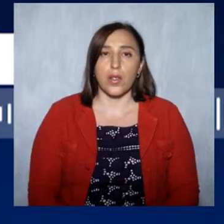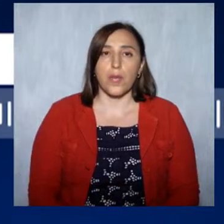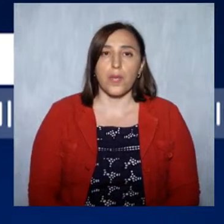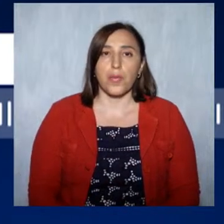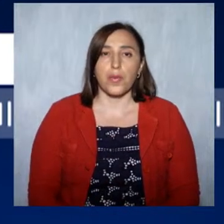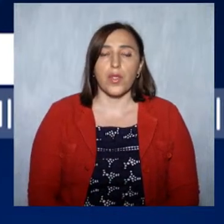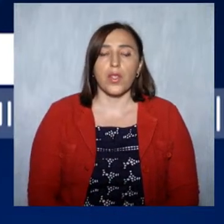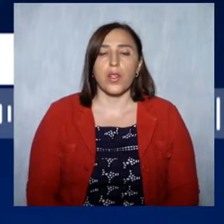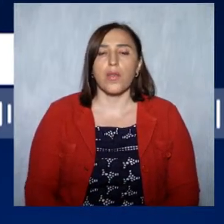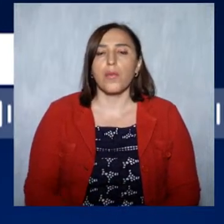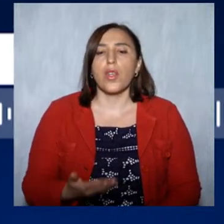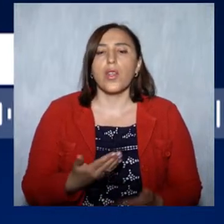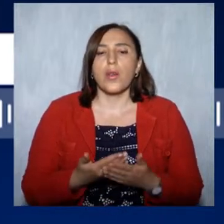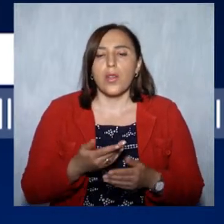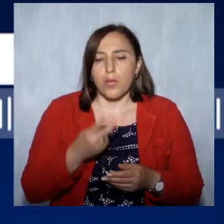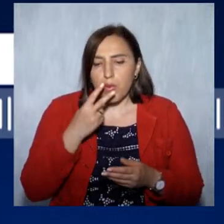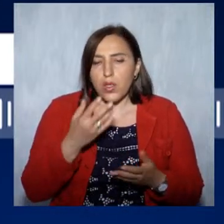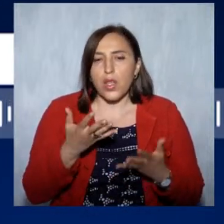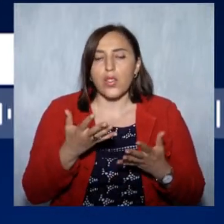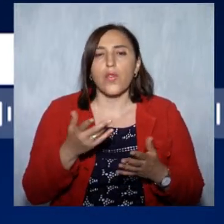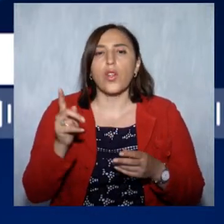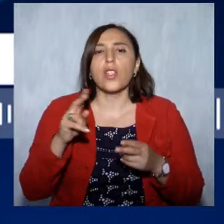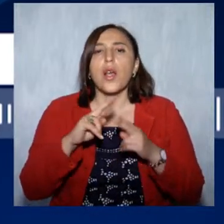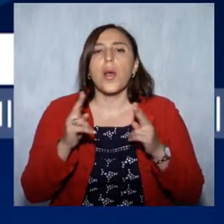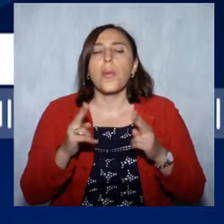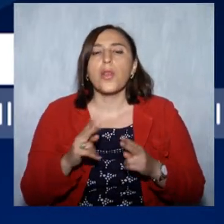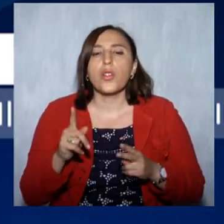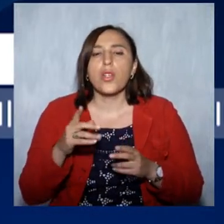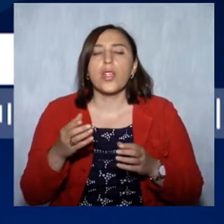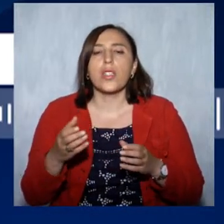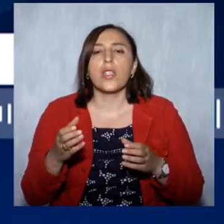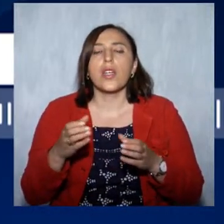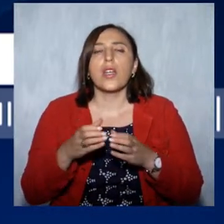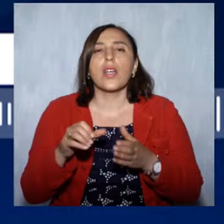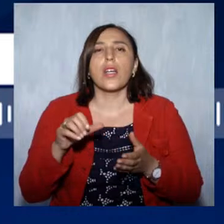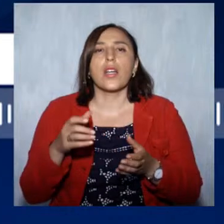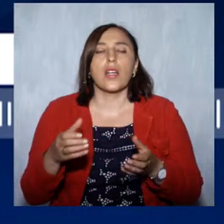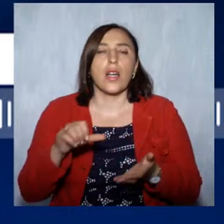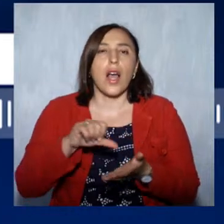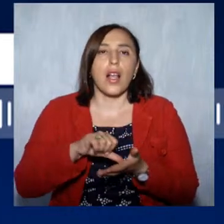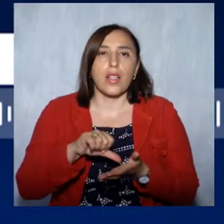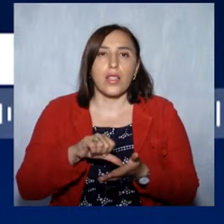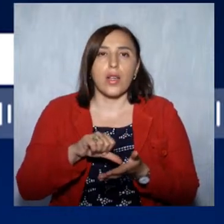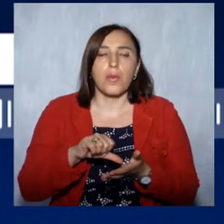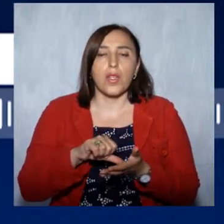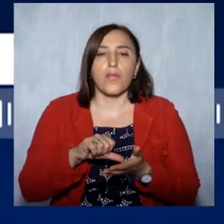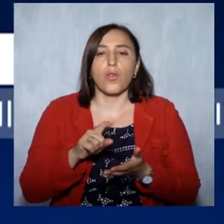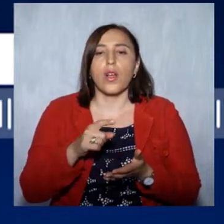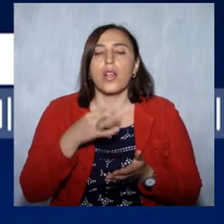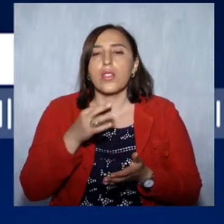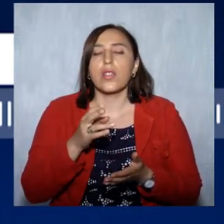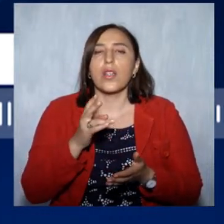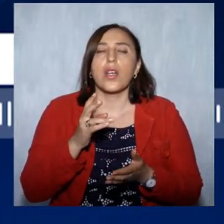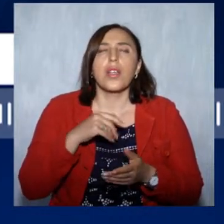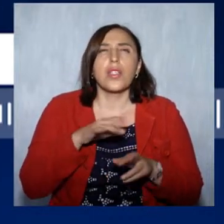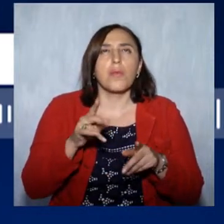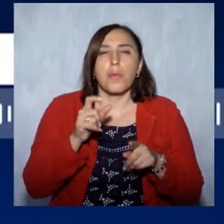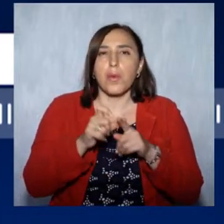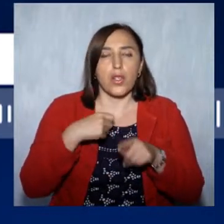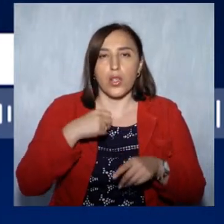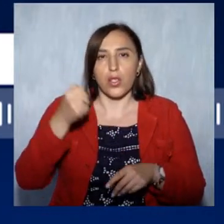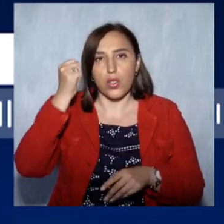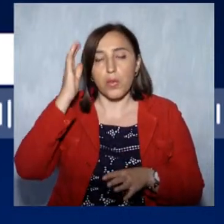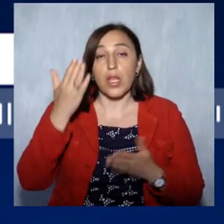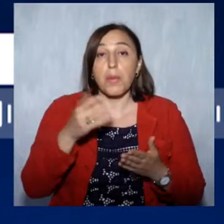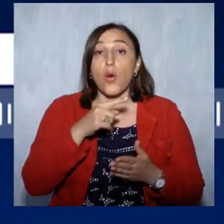երբ որ շատ հստակ միջնորդները ասեն, ով խախտում է առաջին առաջ։ Գրեթե այս ձեզ օրինակներ ես չեմ հիշում։